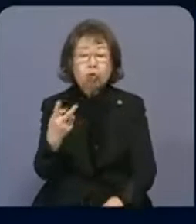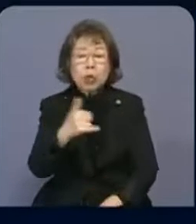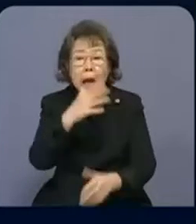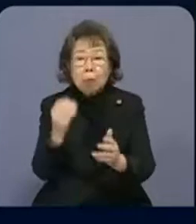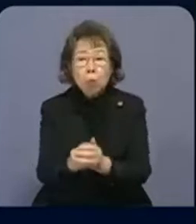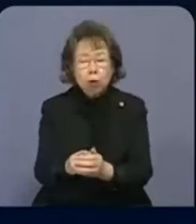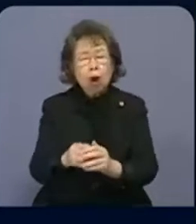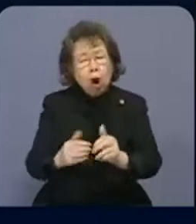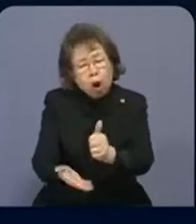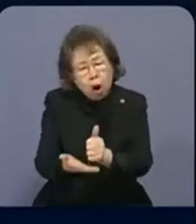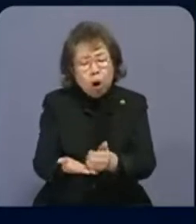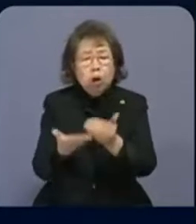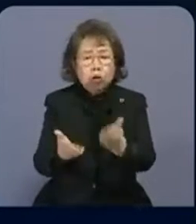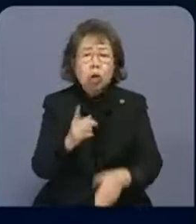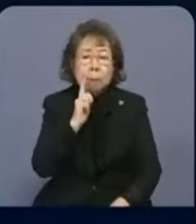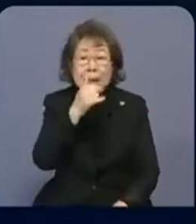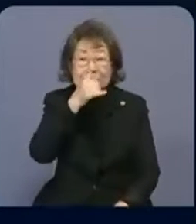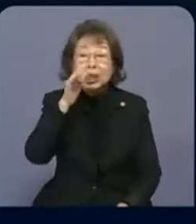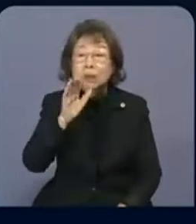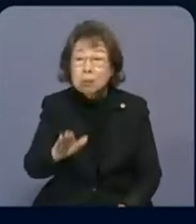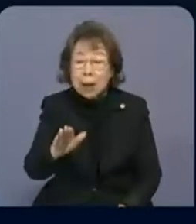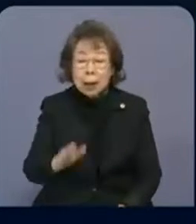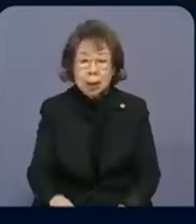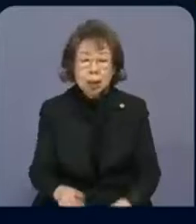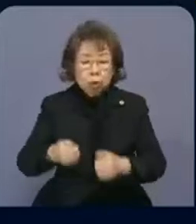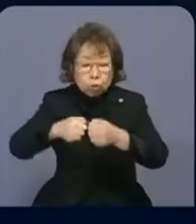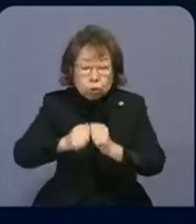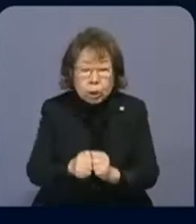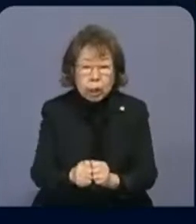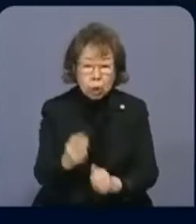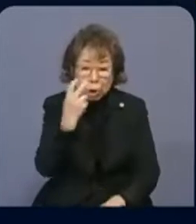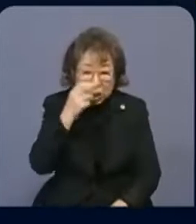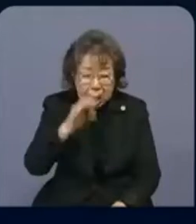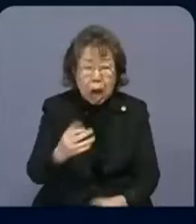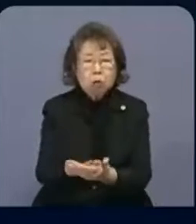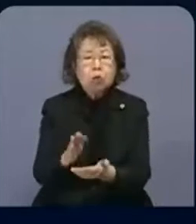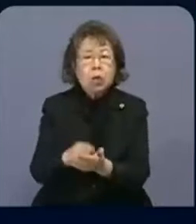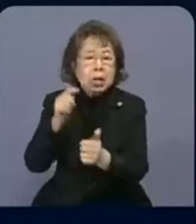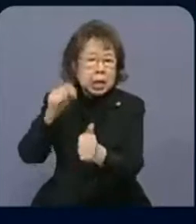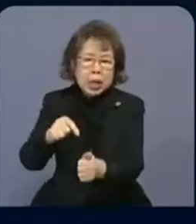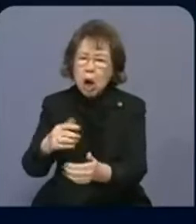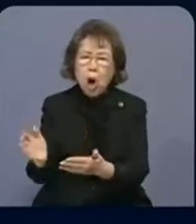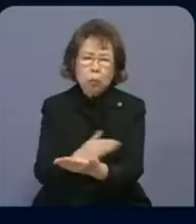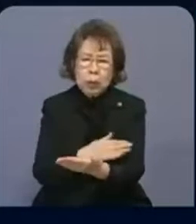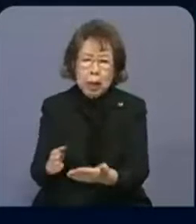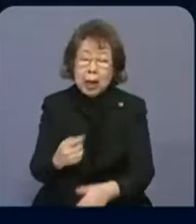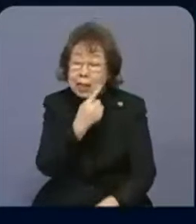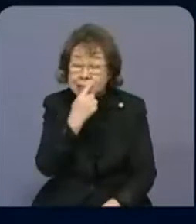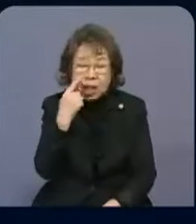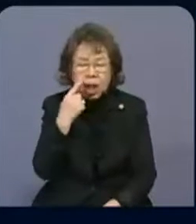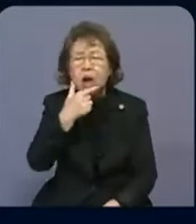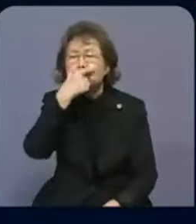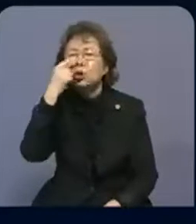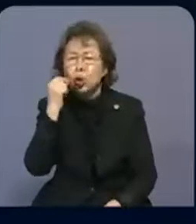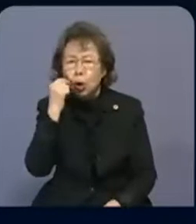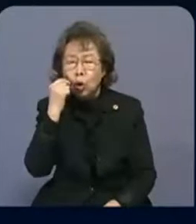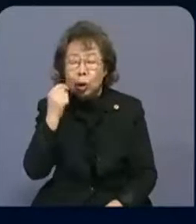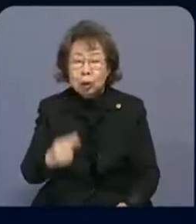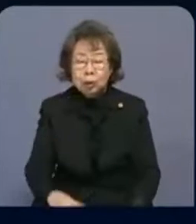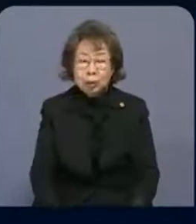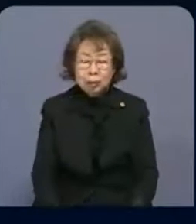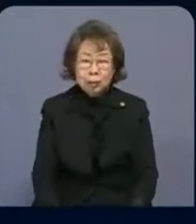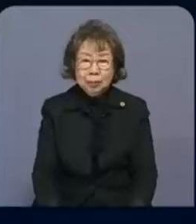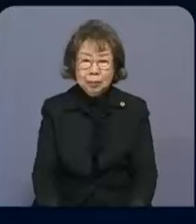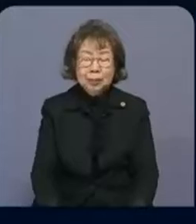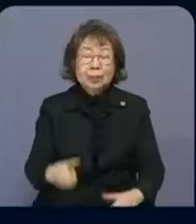격려와 조언을 한 정황은 알 수 있지만 구체적으로 심사 자료 수정 등을 지시한 것을 인정할 수 있는 증거가 없다고 봤습니다